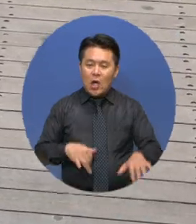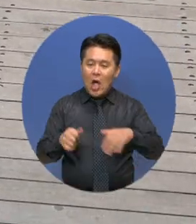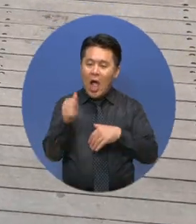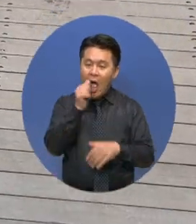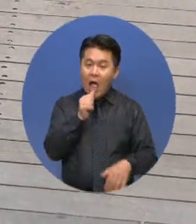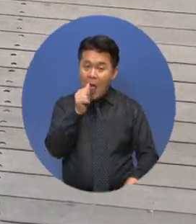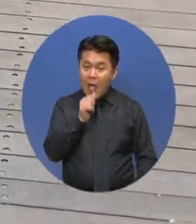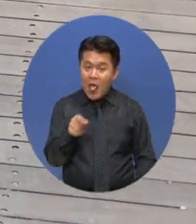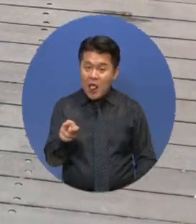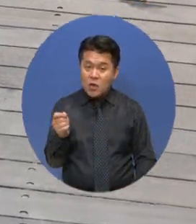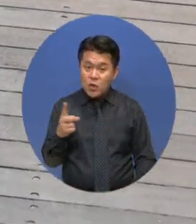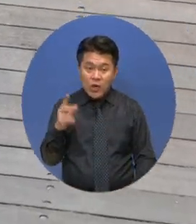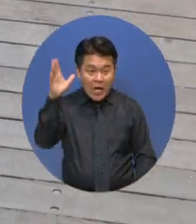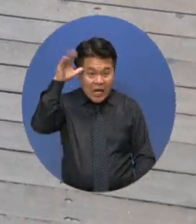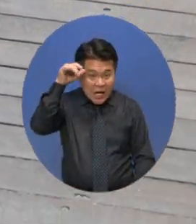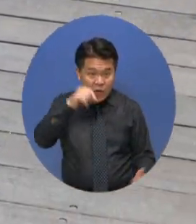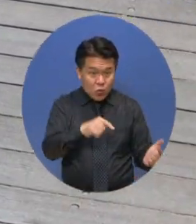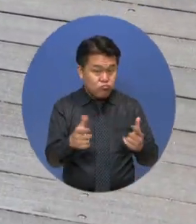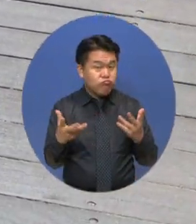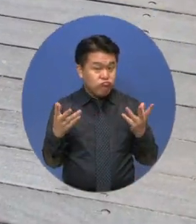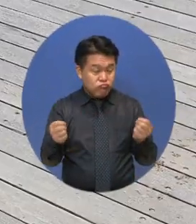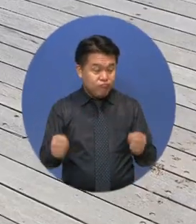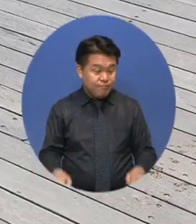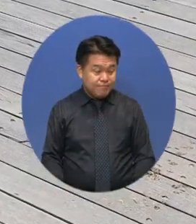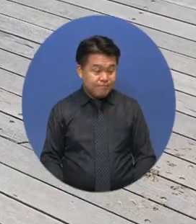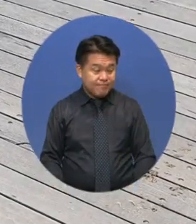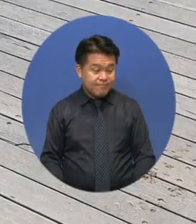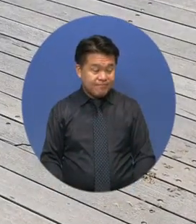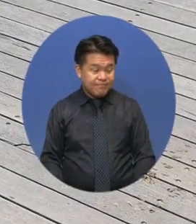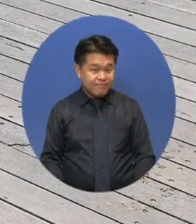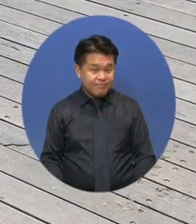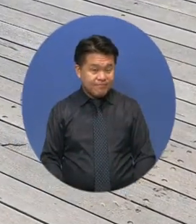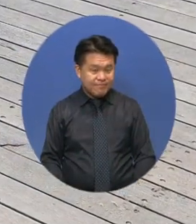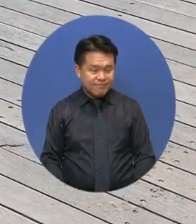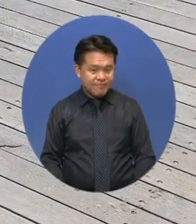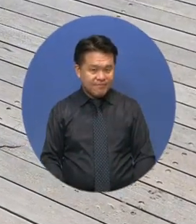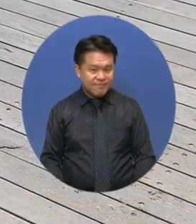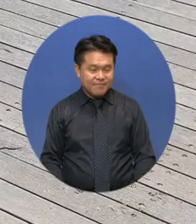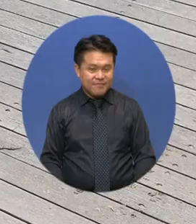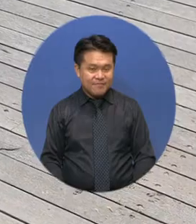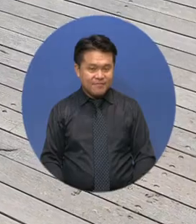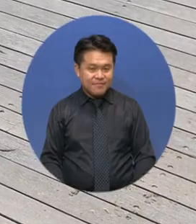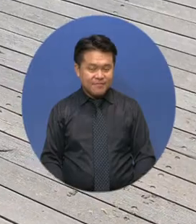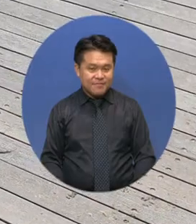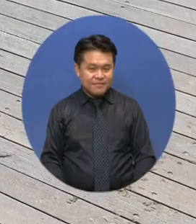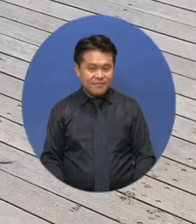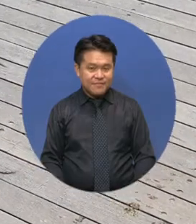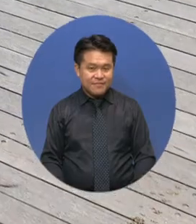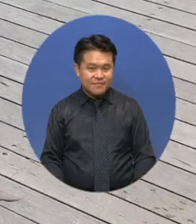길고양이 그리고 반려견까지 다양했습니다.